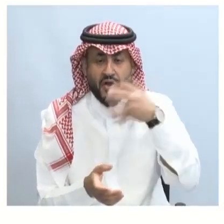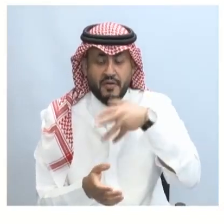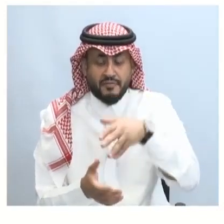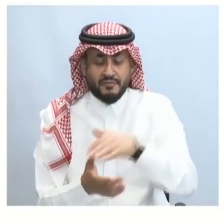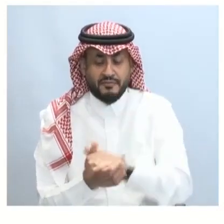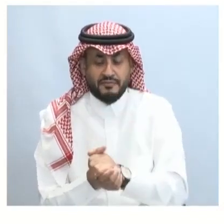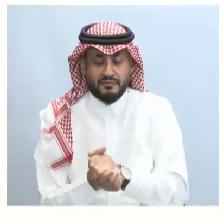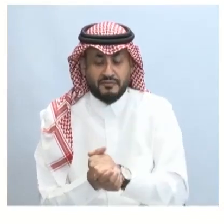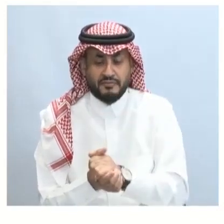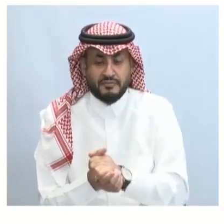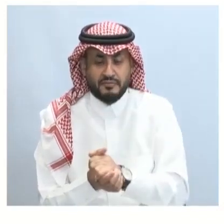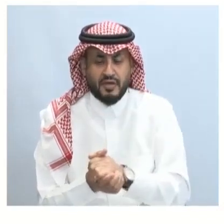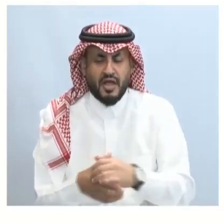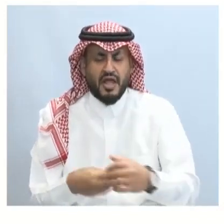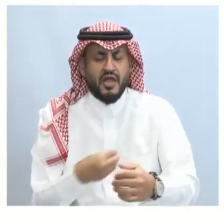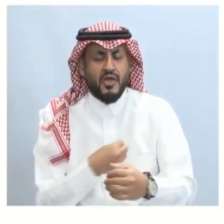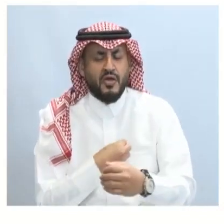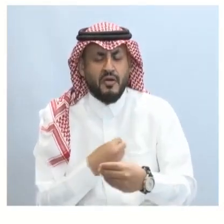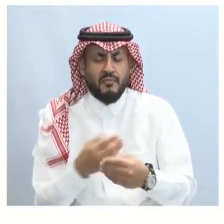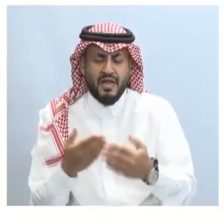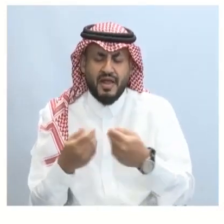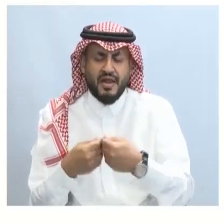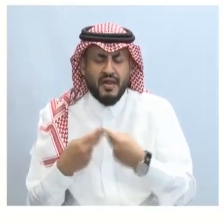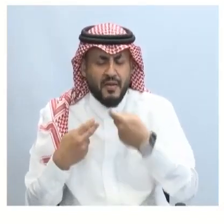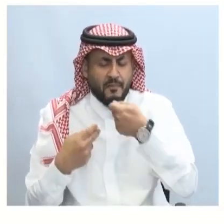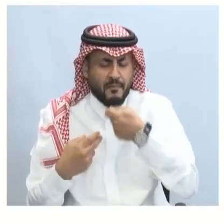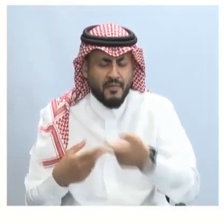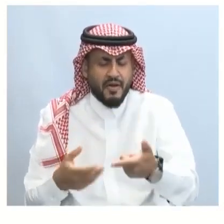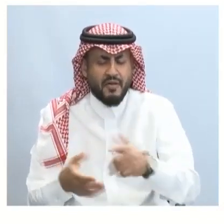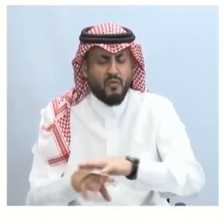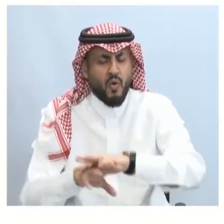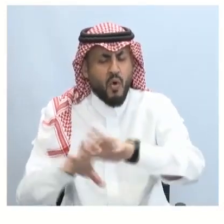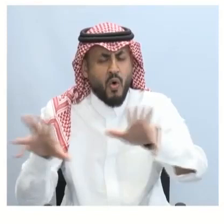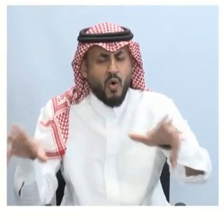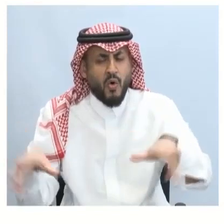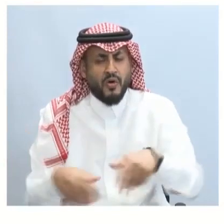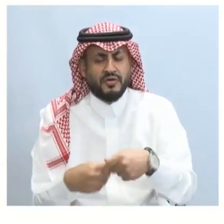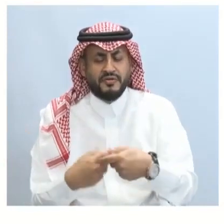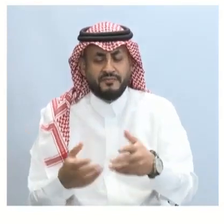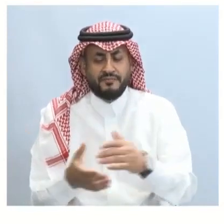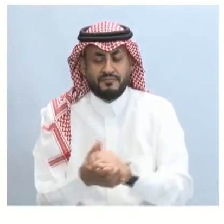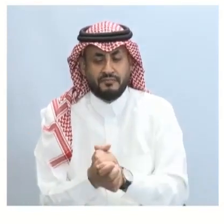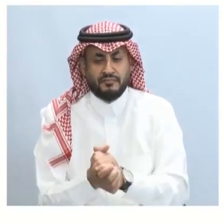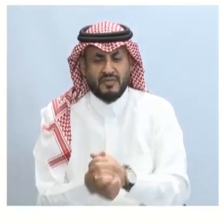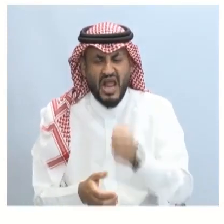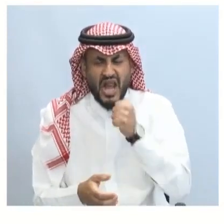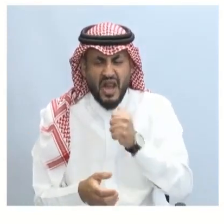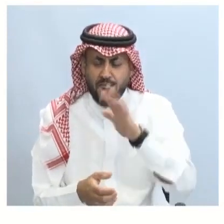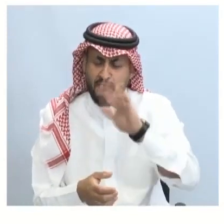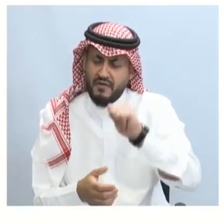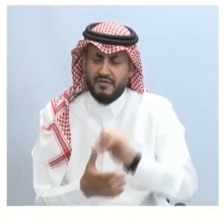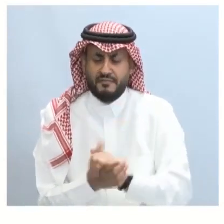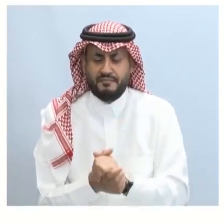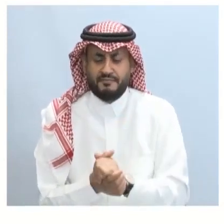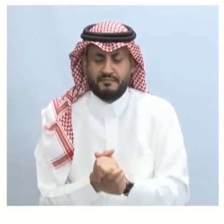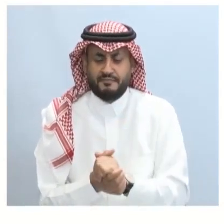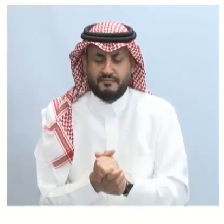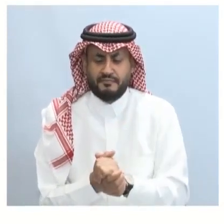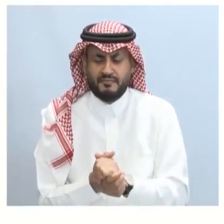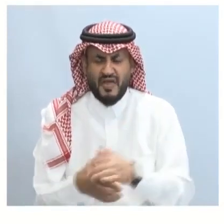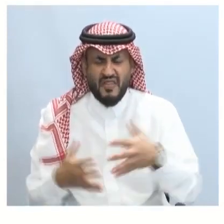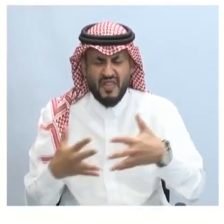يحب اليسرى في اموره كلها اليسر يعني عدم التشديد والتضييق على الناس